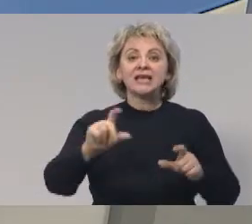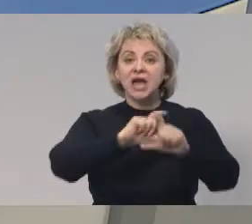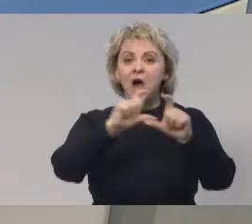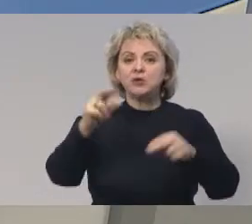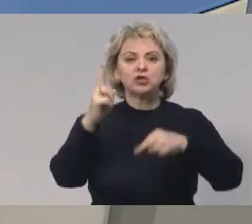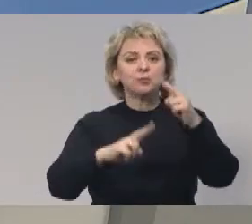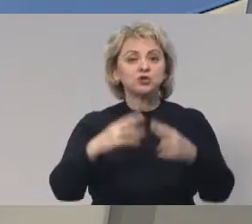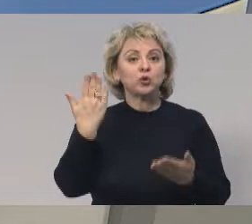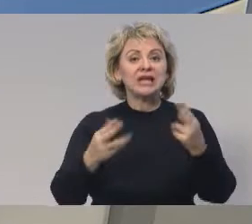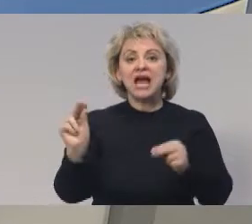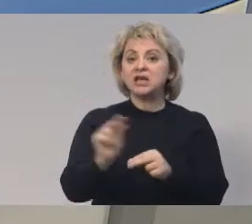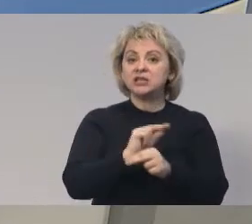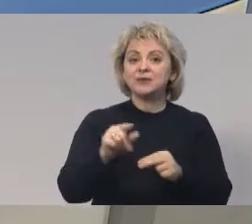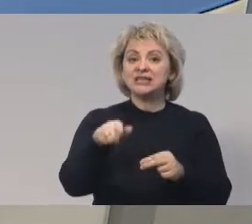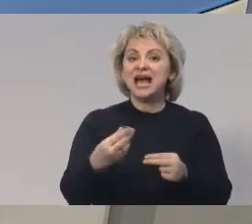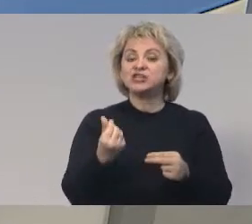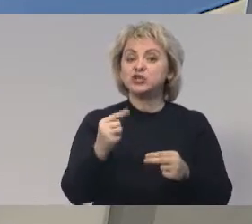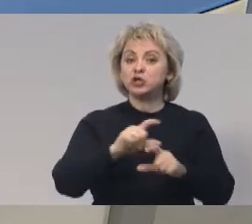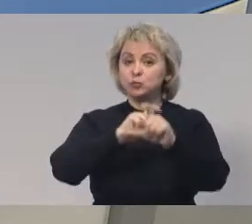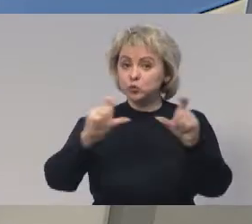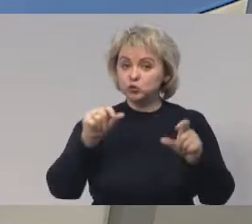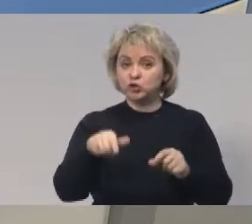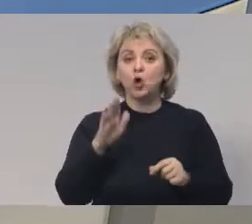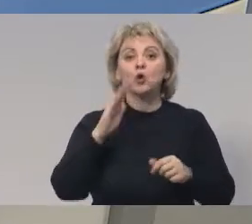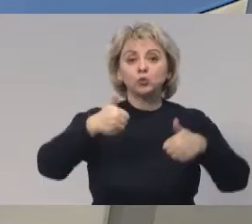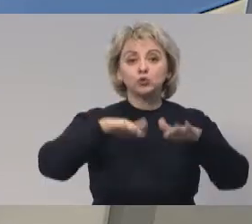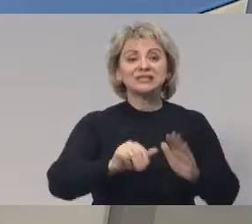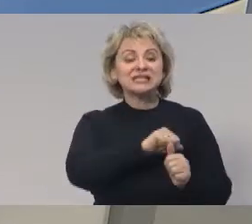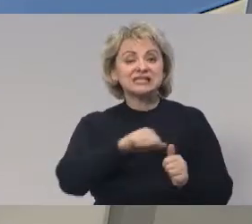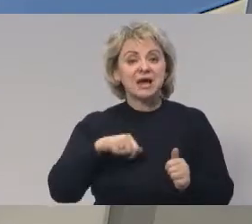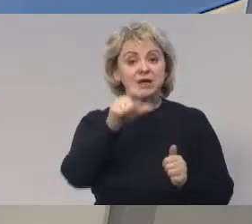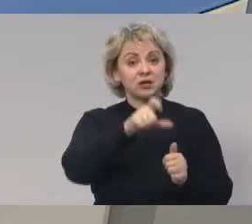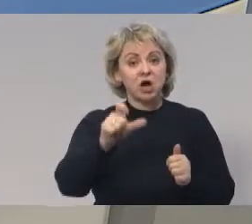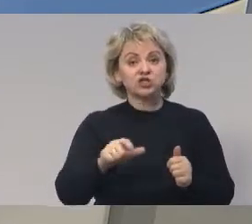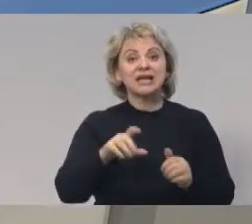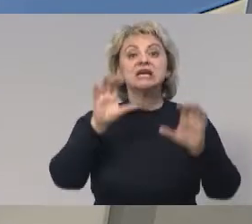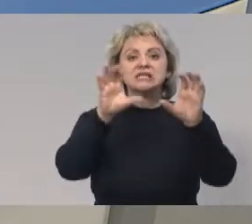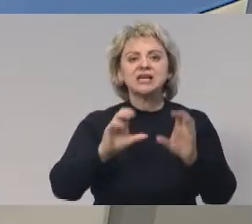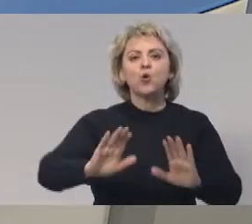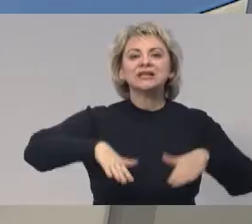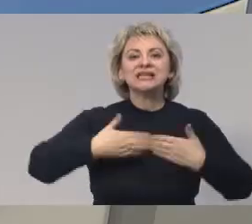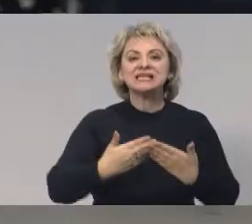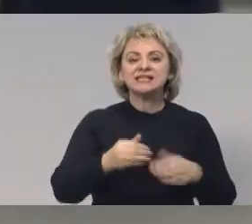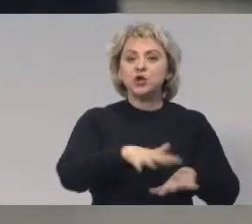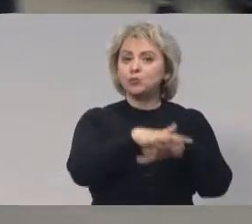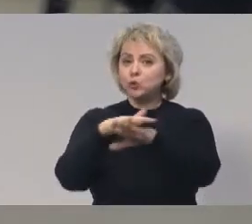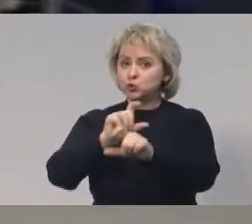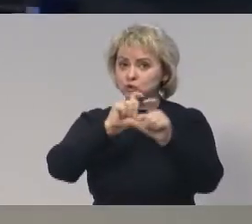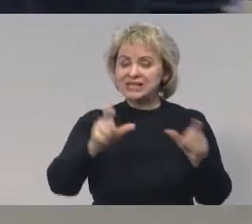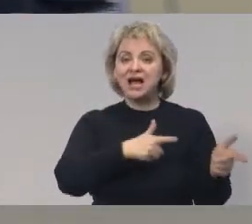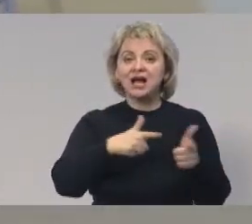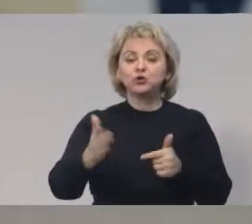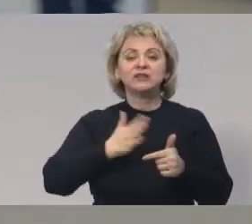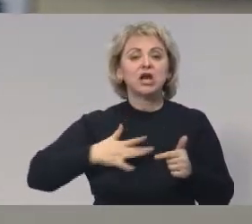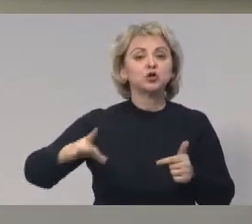Какие объекты построить или отремонтировать на деньги бюджета, будут решать сами граждане. Закон об инициативном бюджетировании